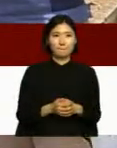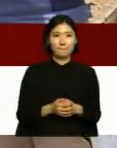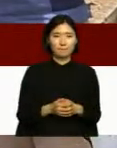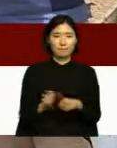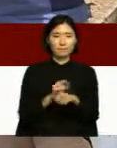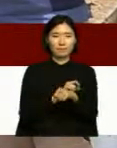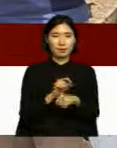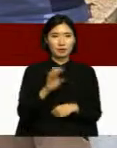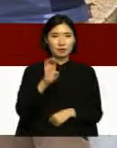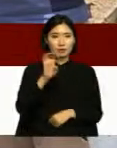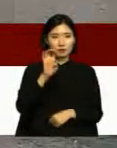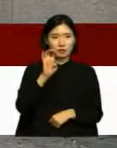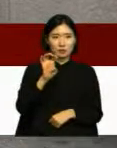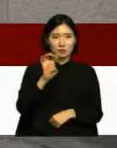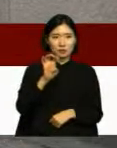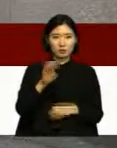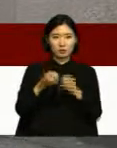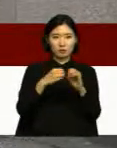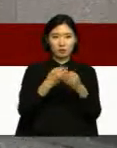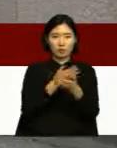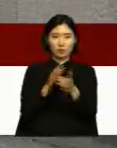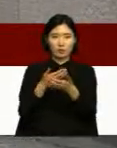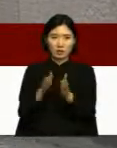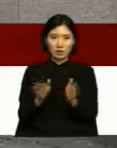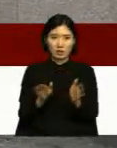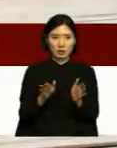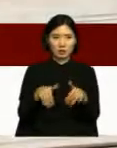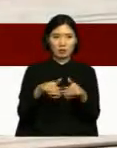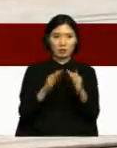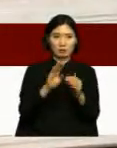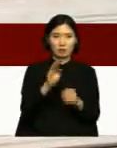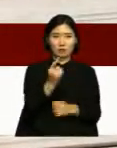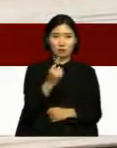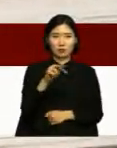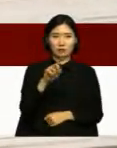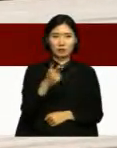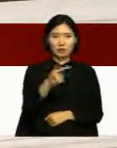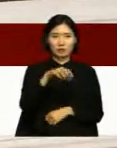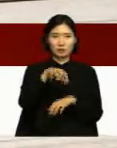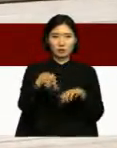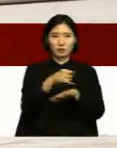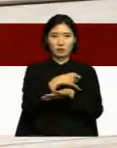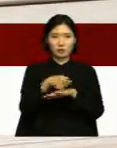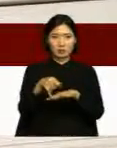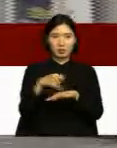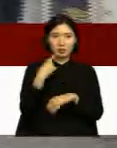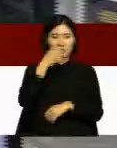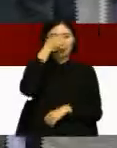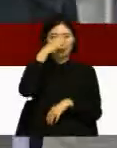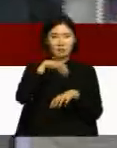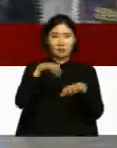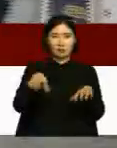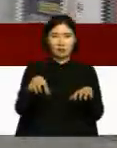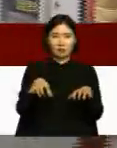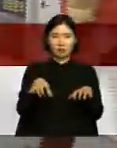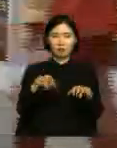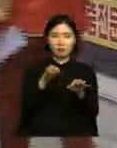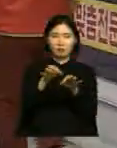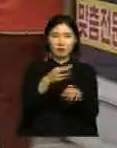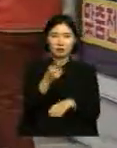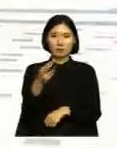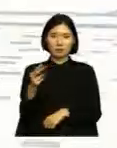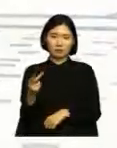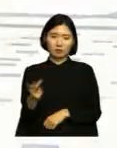특히 49개 공방이 들어선 보산동 디자인 아트빌리지는 여전히 상가들이 비는 도심 공동화 현상에